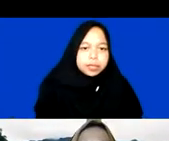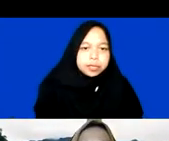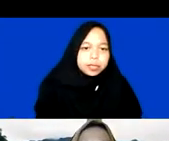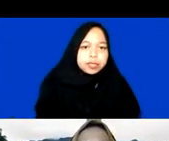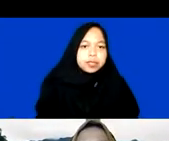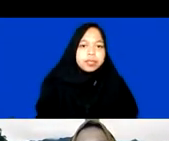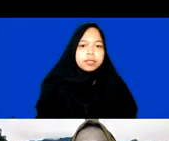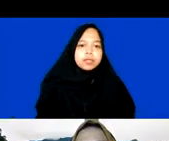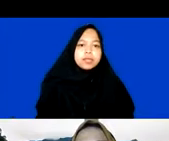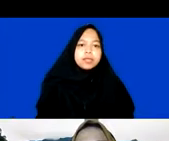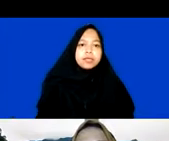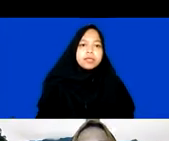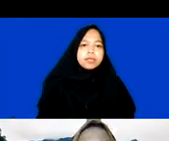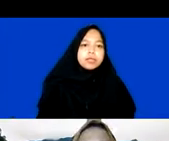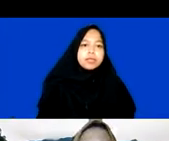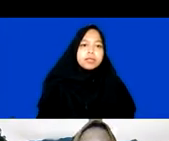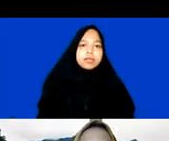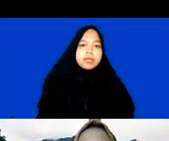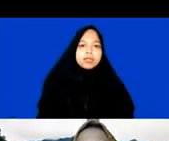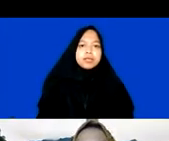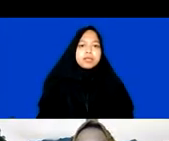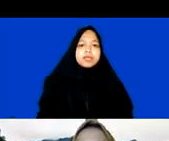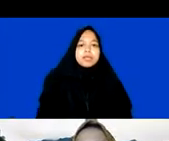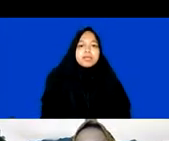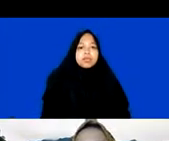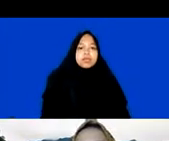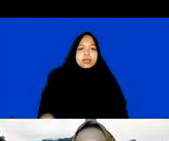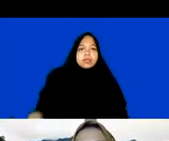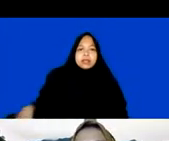Oh. Coba saya searchin apakah pewarnanya itu.